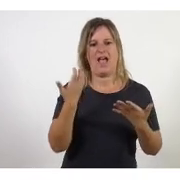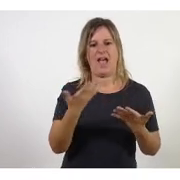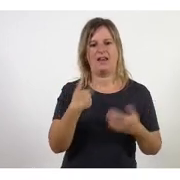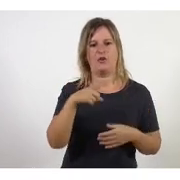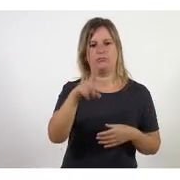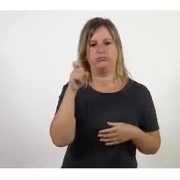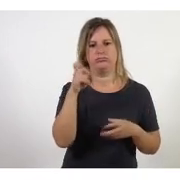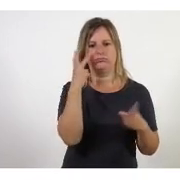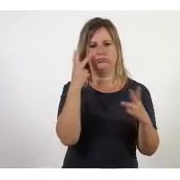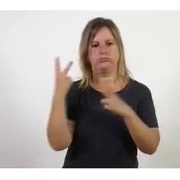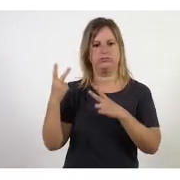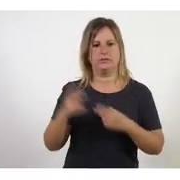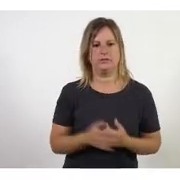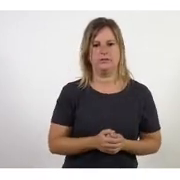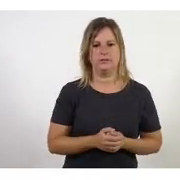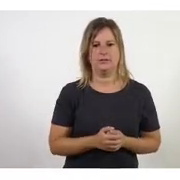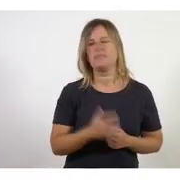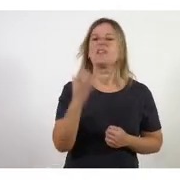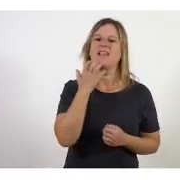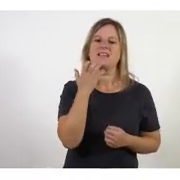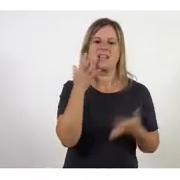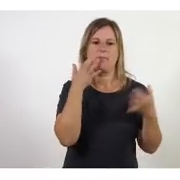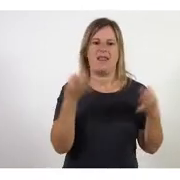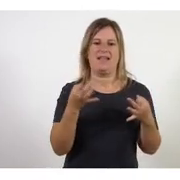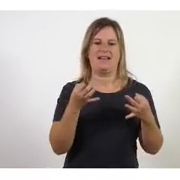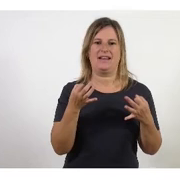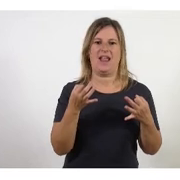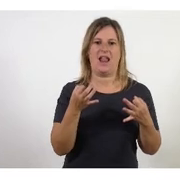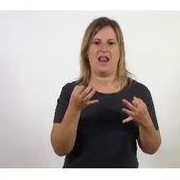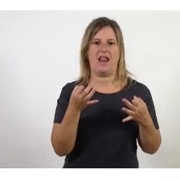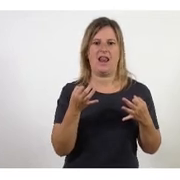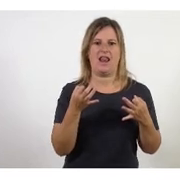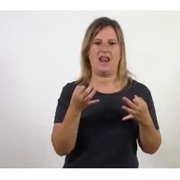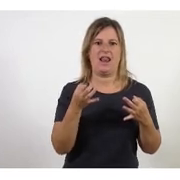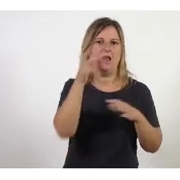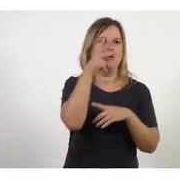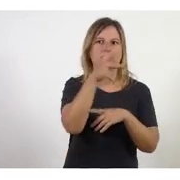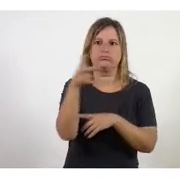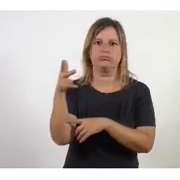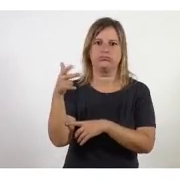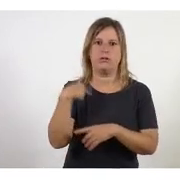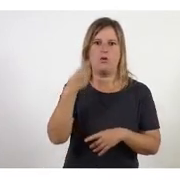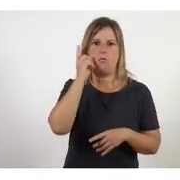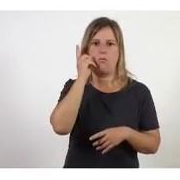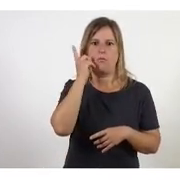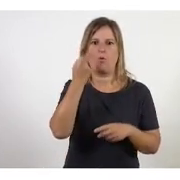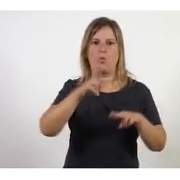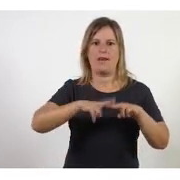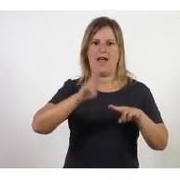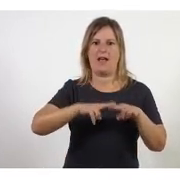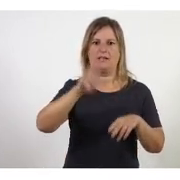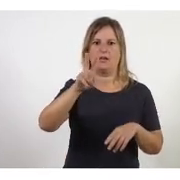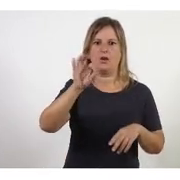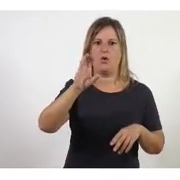amb un exemple real d'una cobertura que vaig fer amb el meu mòbil amb un acte de la UOC, de